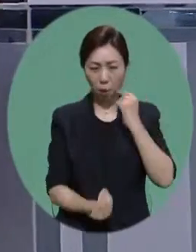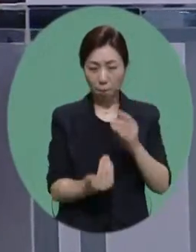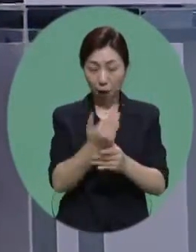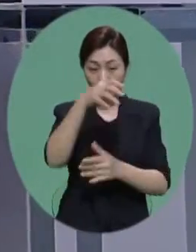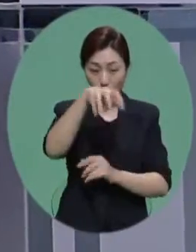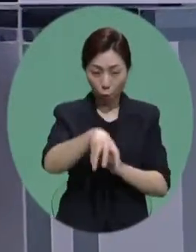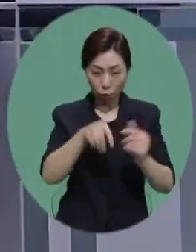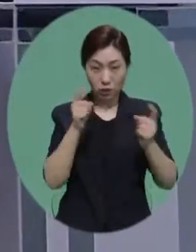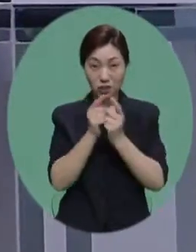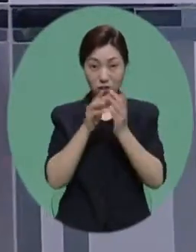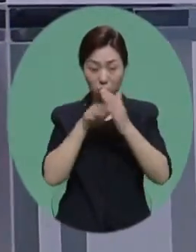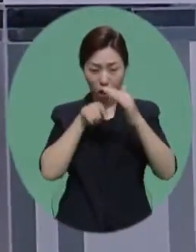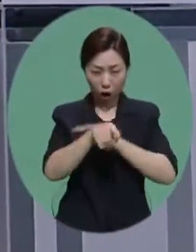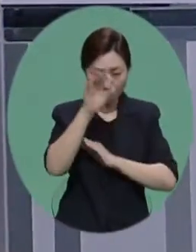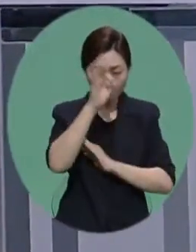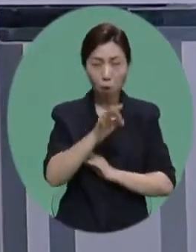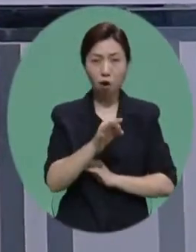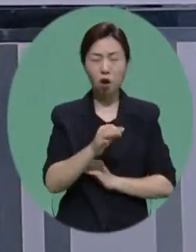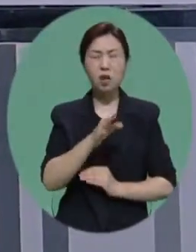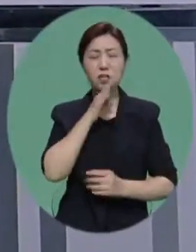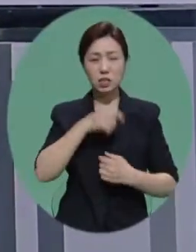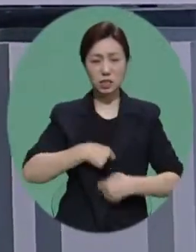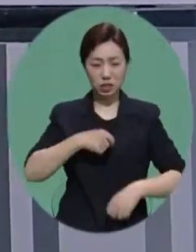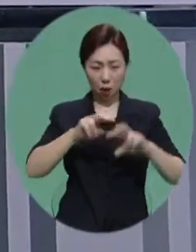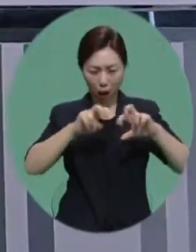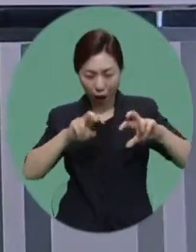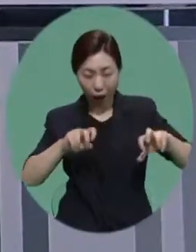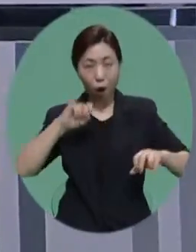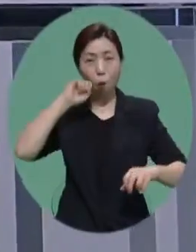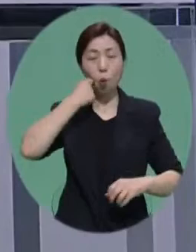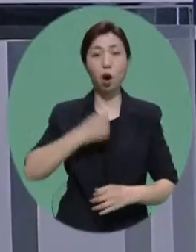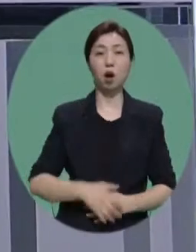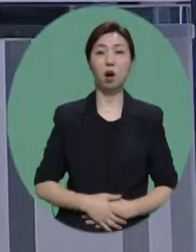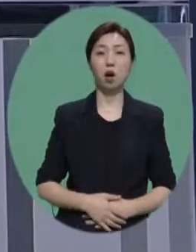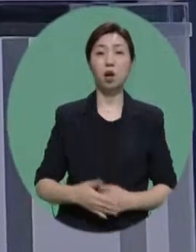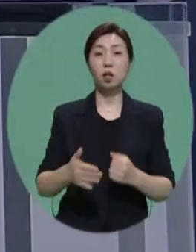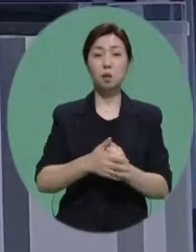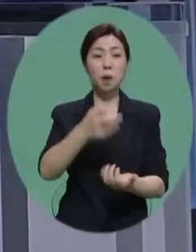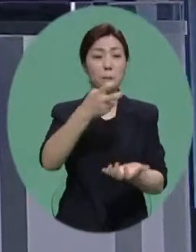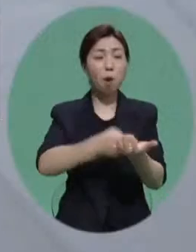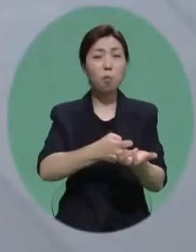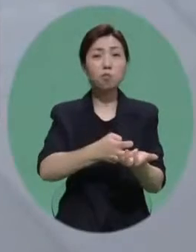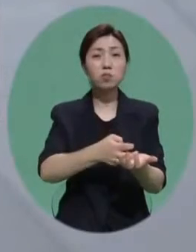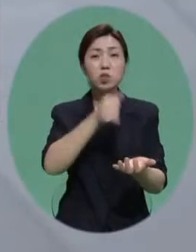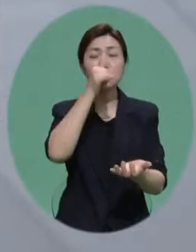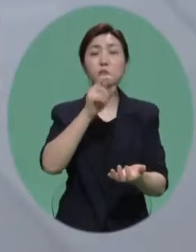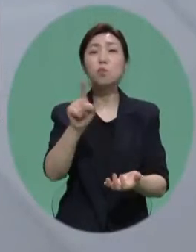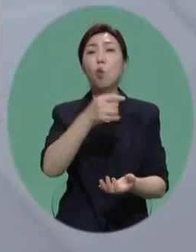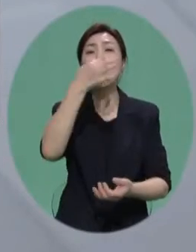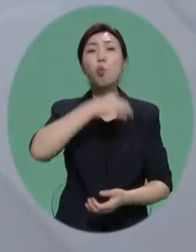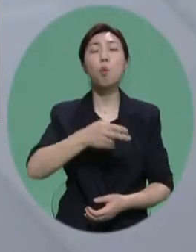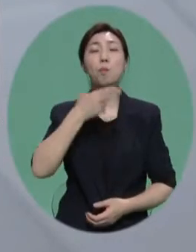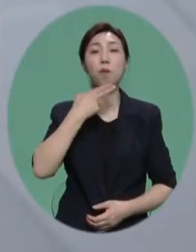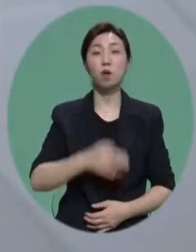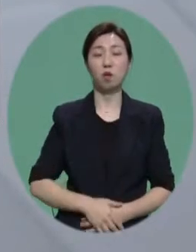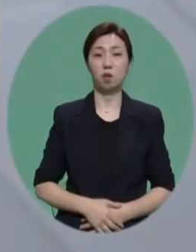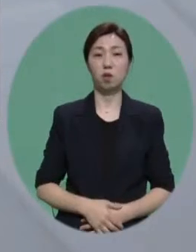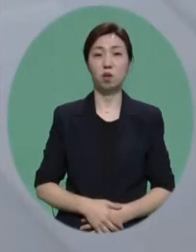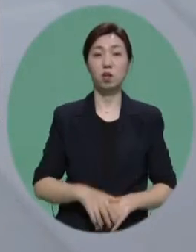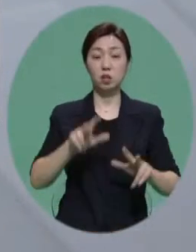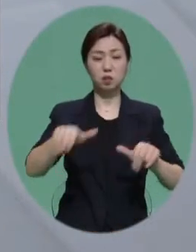안됩니다 진상 규명이 안 됩니다 그러니까 법이 있으면 뭐합니까 그래서 는 이게 이렇게 된 현실이